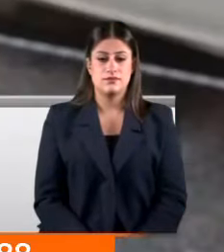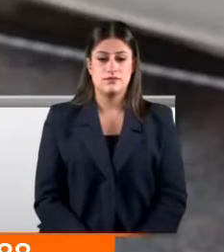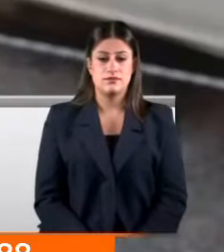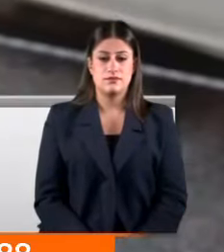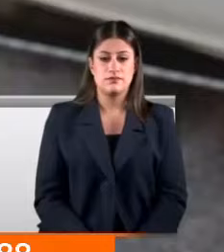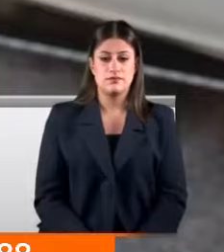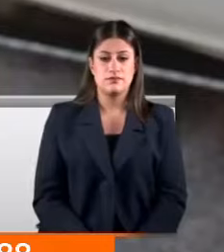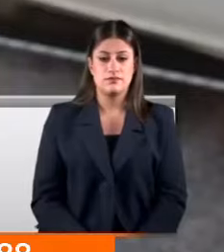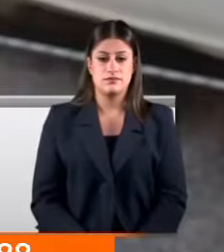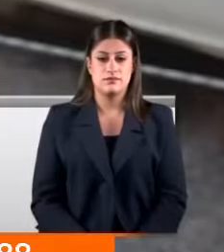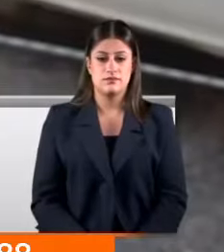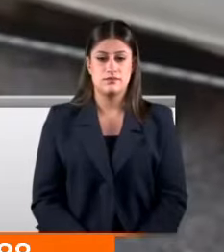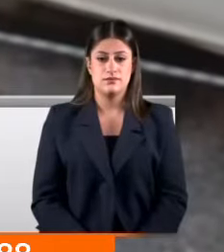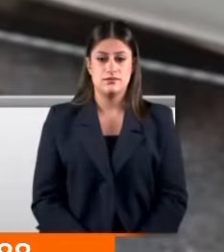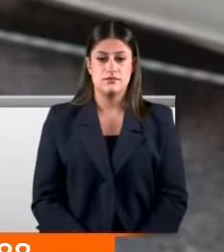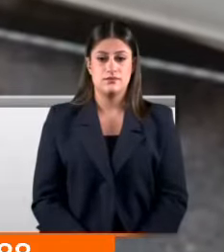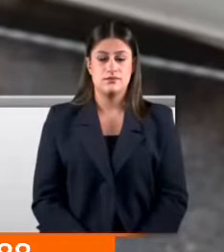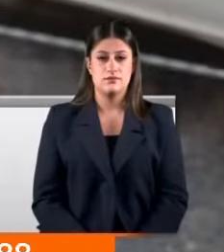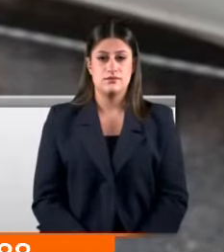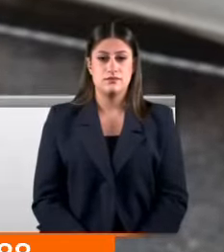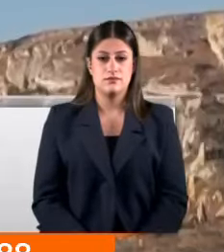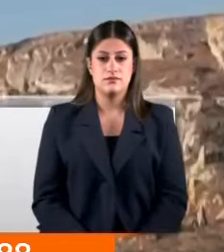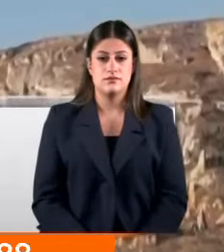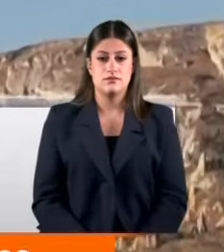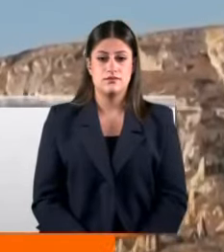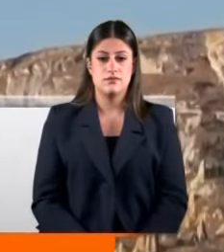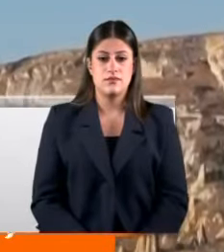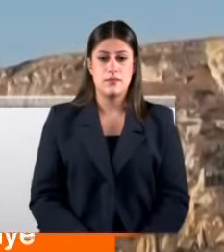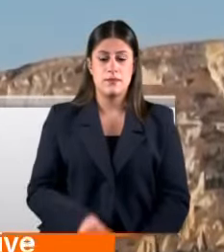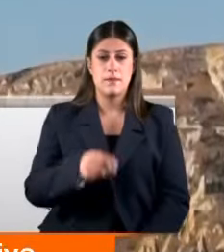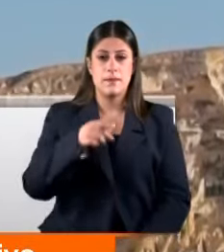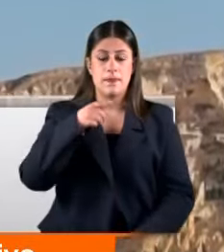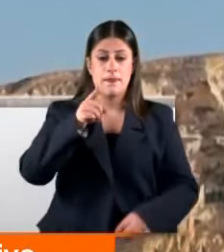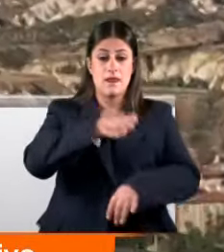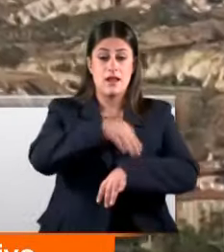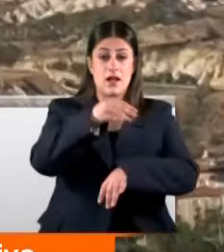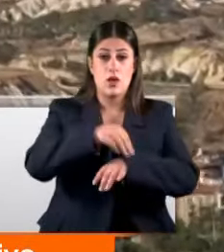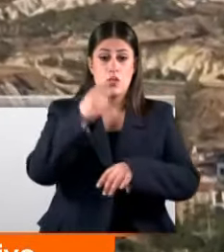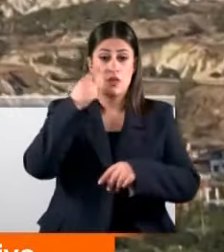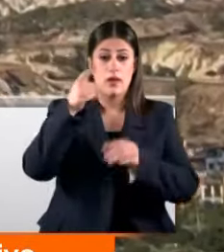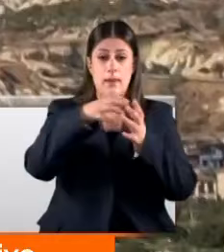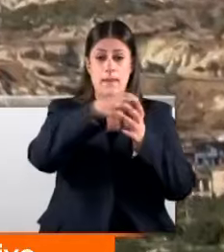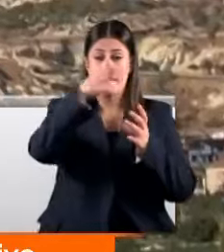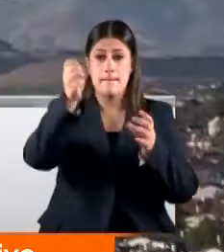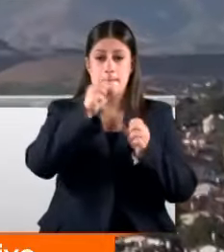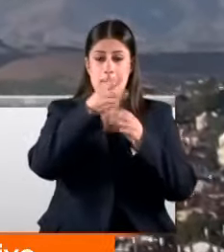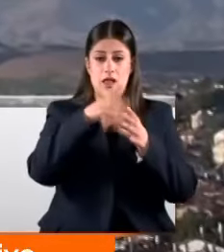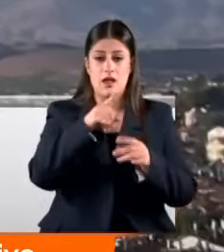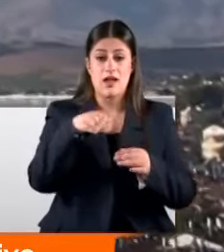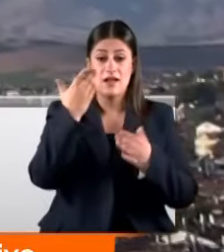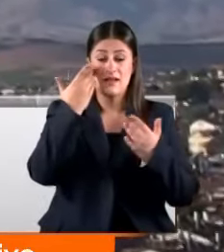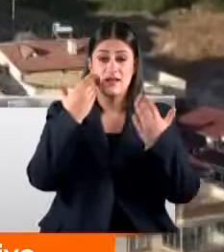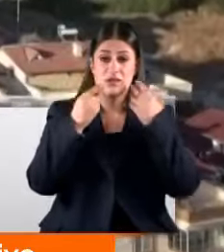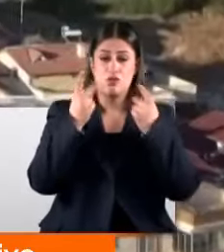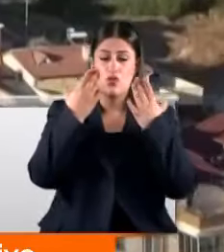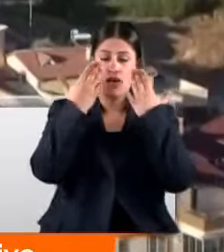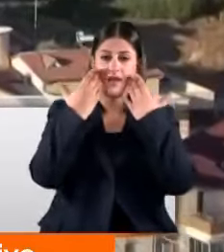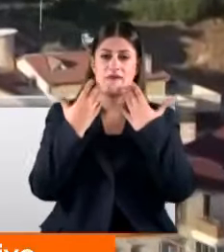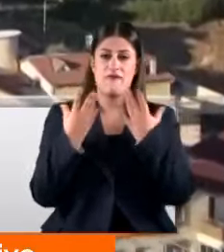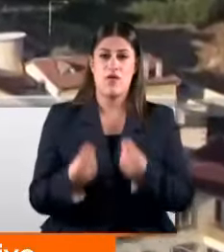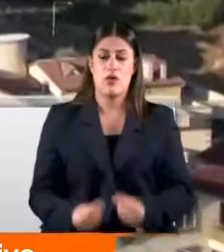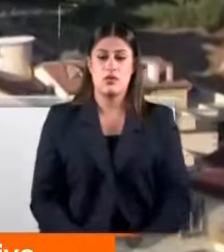Çok büyükler. Ve çok güzel görünüyorlar. Peri bacaları üzerinde süzülen balonlar izleyenlere keyifli anlar yaşattı.